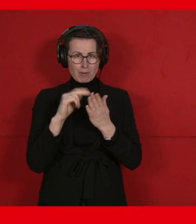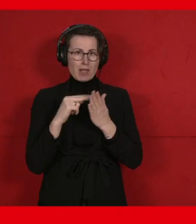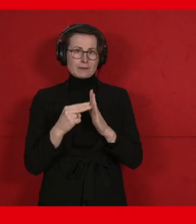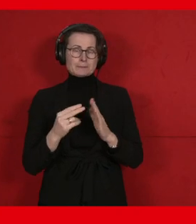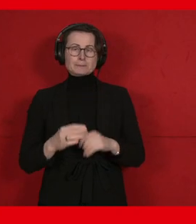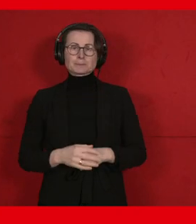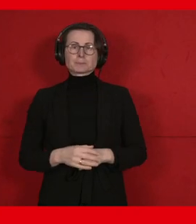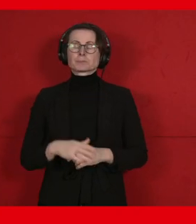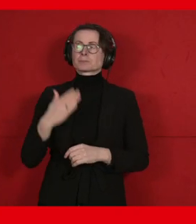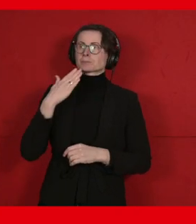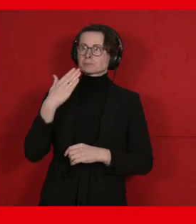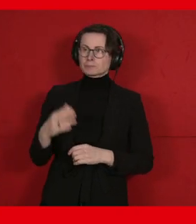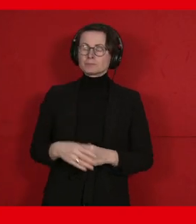planen.